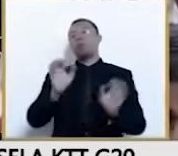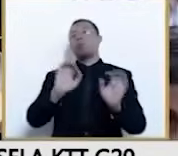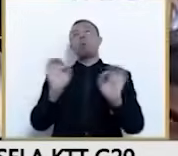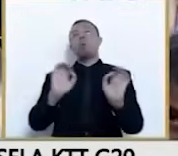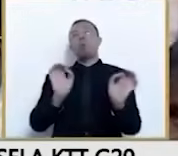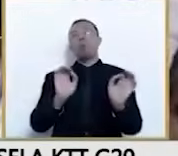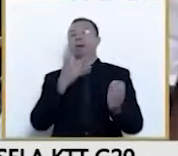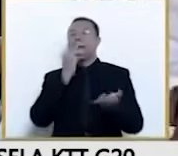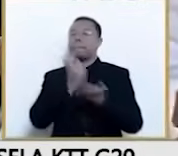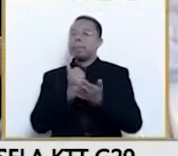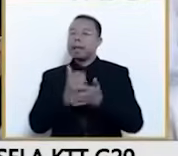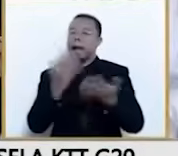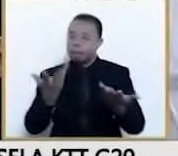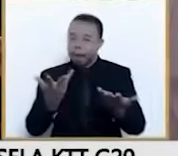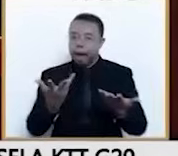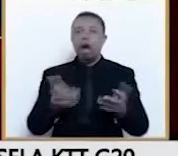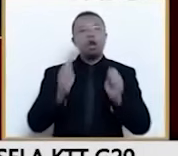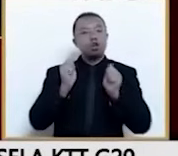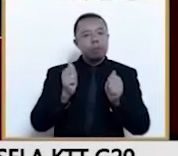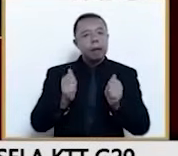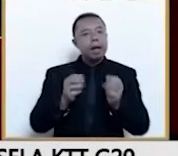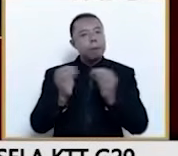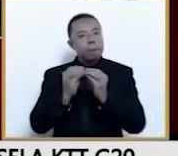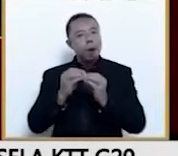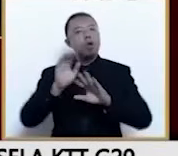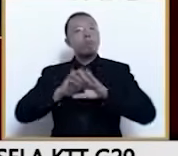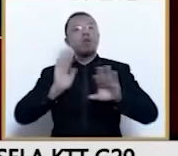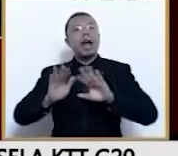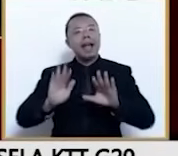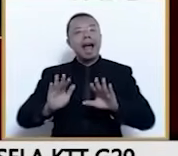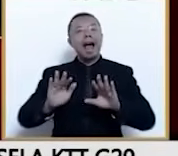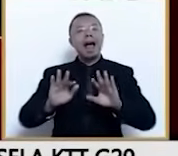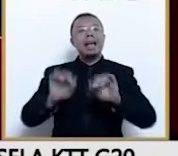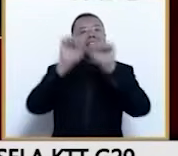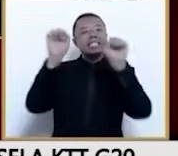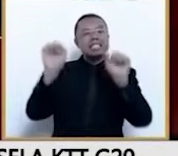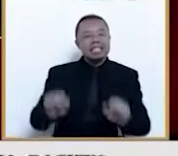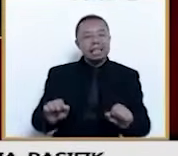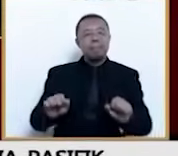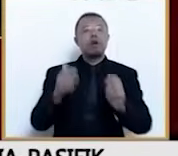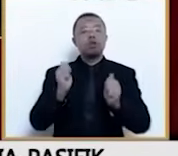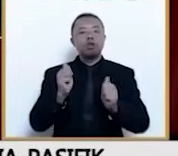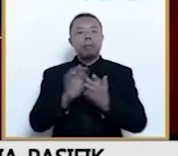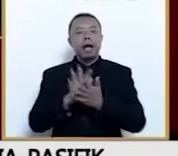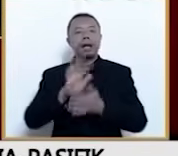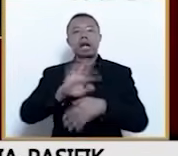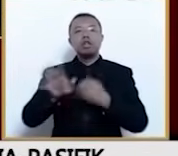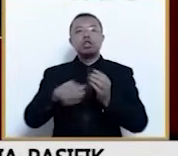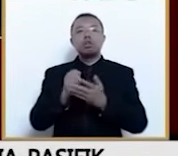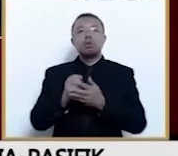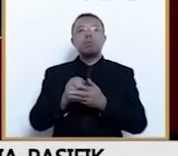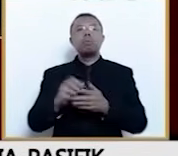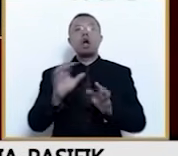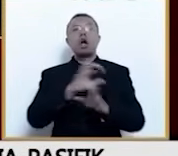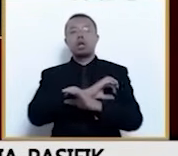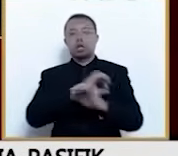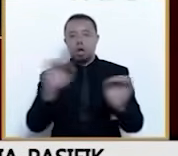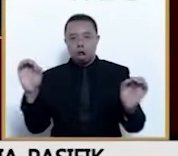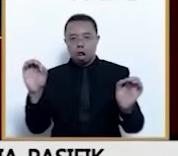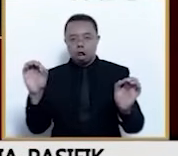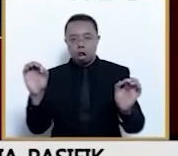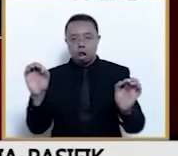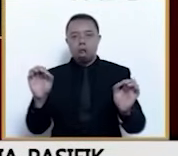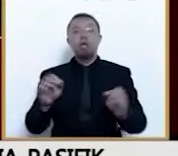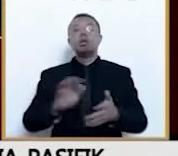Yang diutamakan dulu adalah bagaimana membangun budaya zero waste. Inilah yang saya kira perlu ditekankan